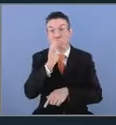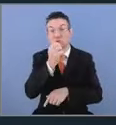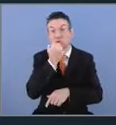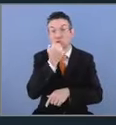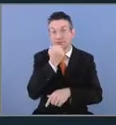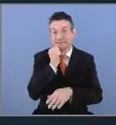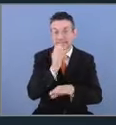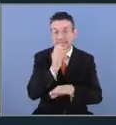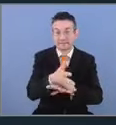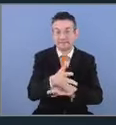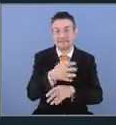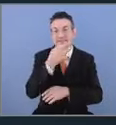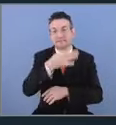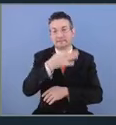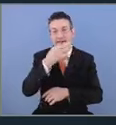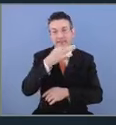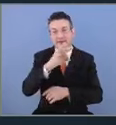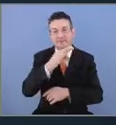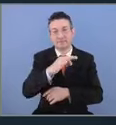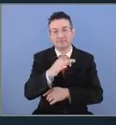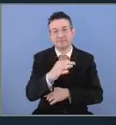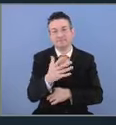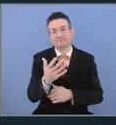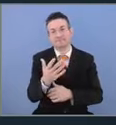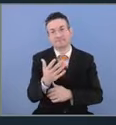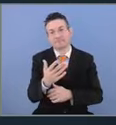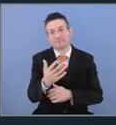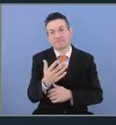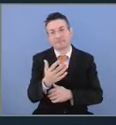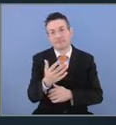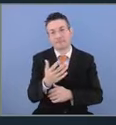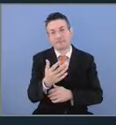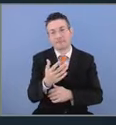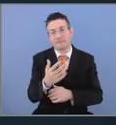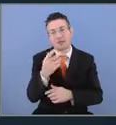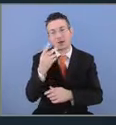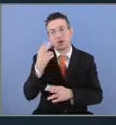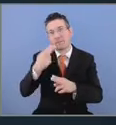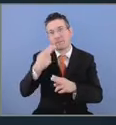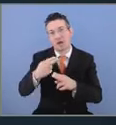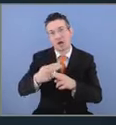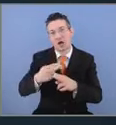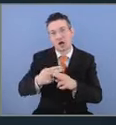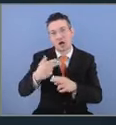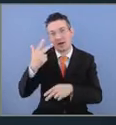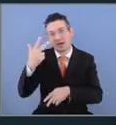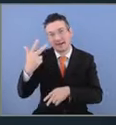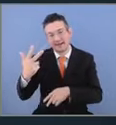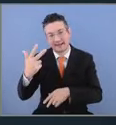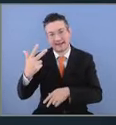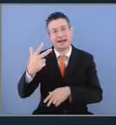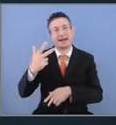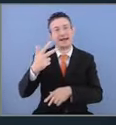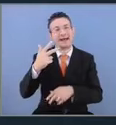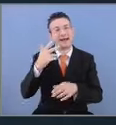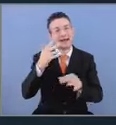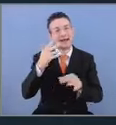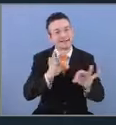che non è da prorettore di Roma 3 sullo sviluppo sostenibile, che è l'attività che sto facendo adesso, ma è